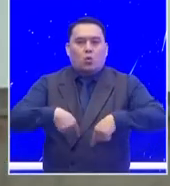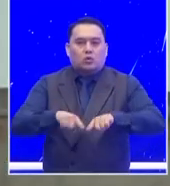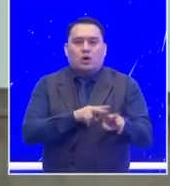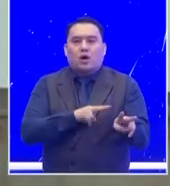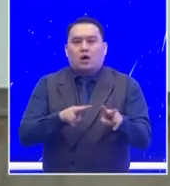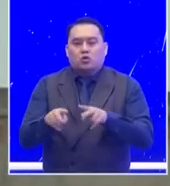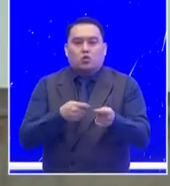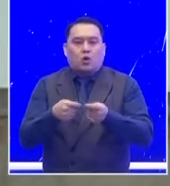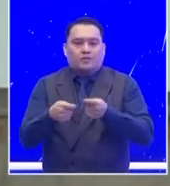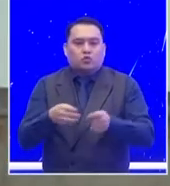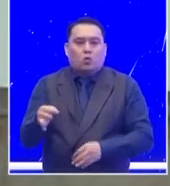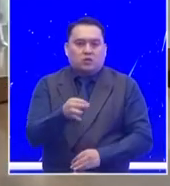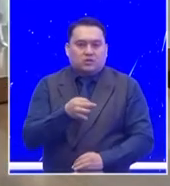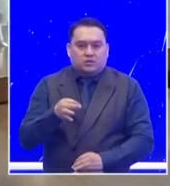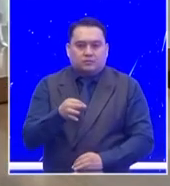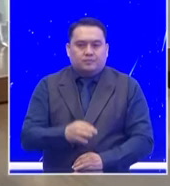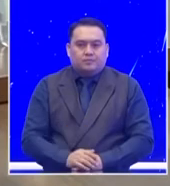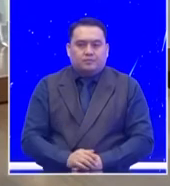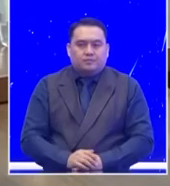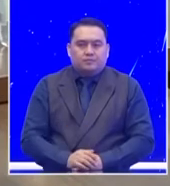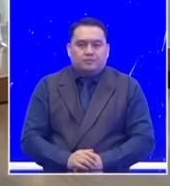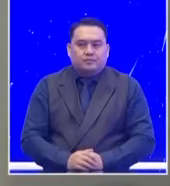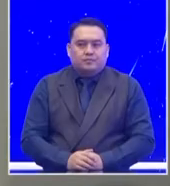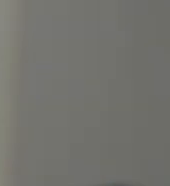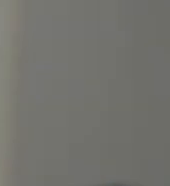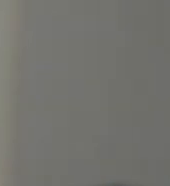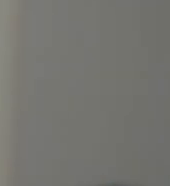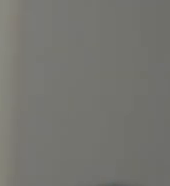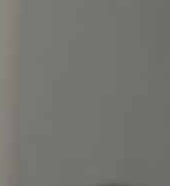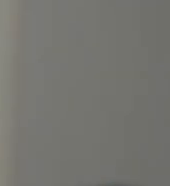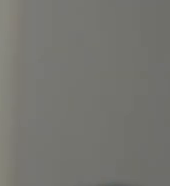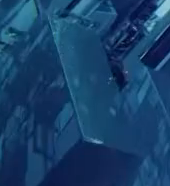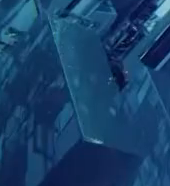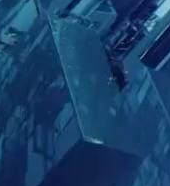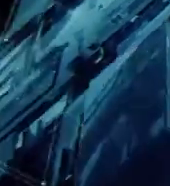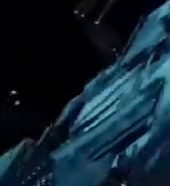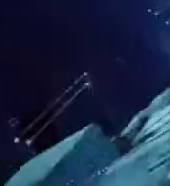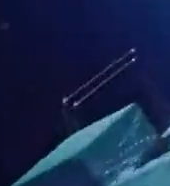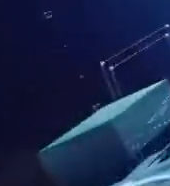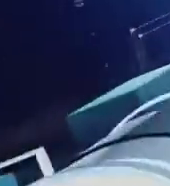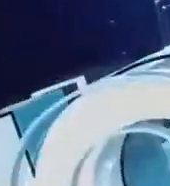контроль руководства области. Аделя Кжаргенова, Ерболат Антелов, телеканал ЖТСУ.